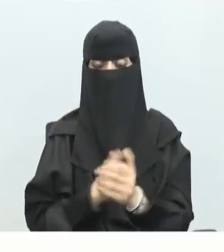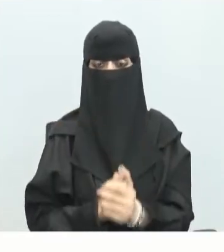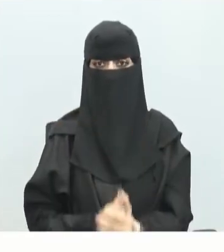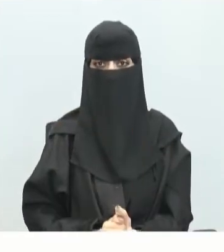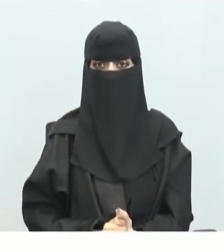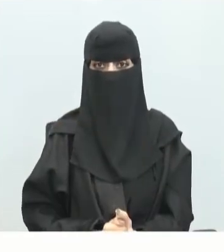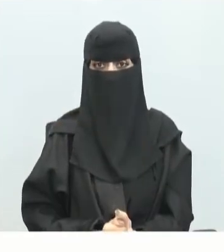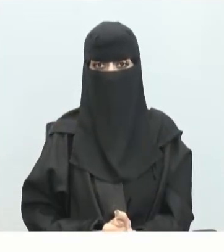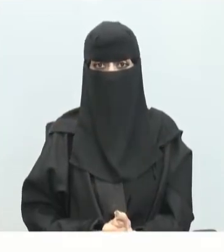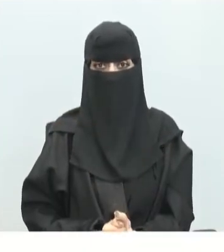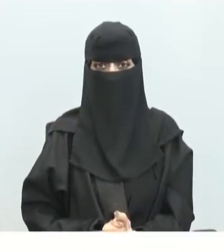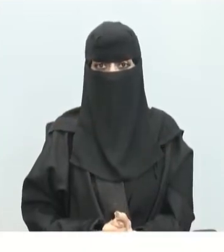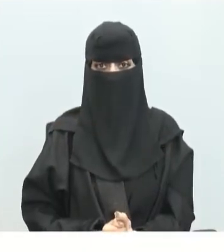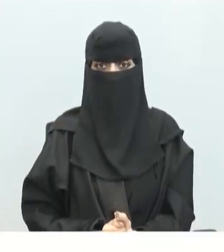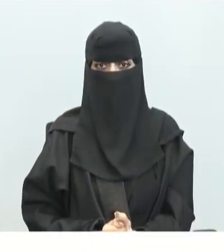الان